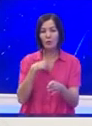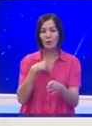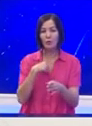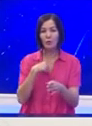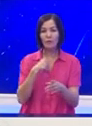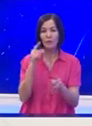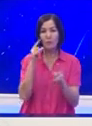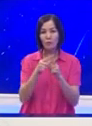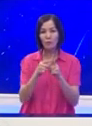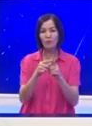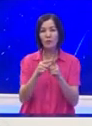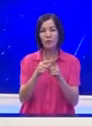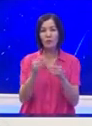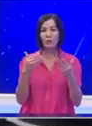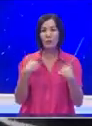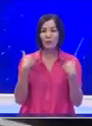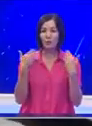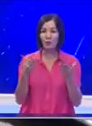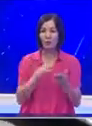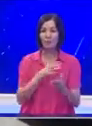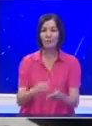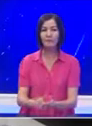ұлағатты сөзін жеке құрамға жеткізді.